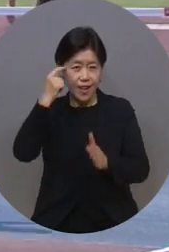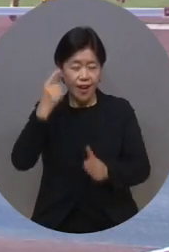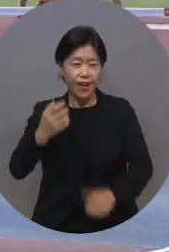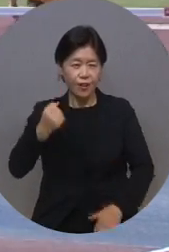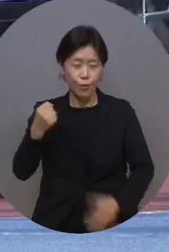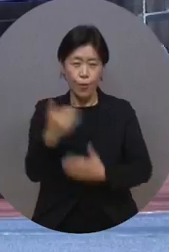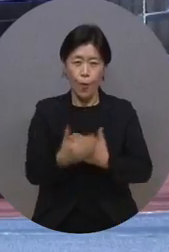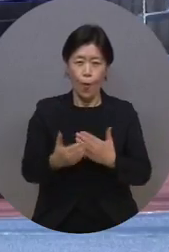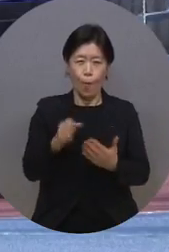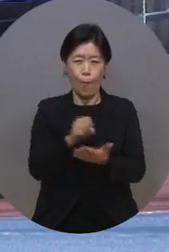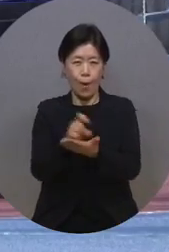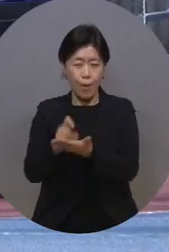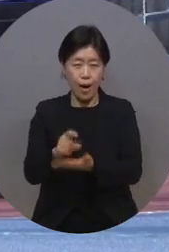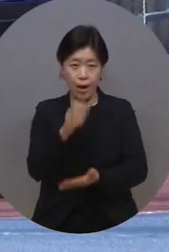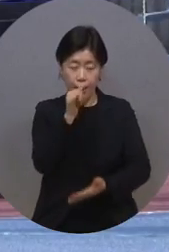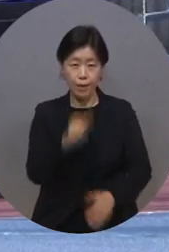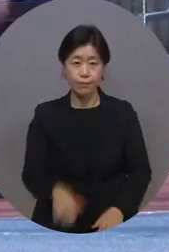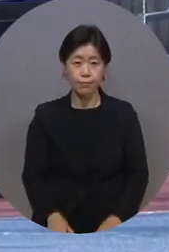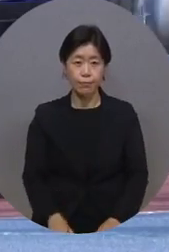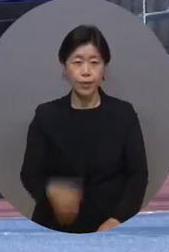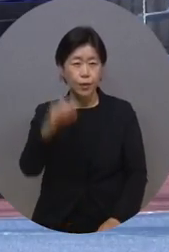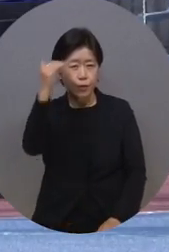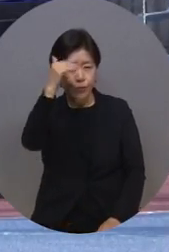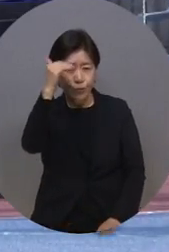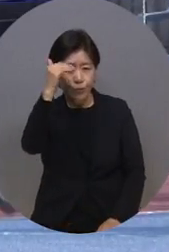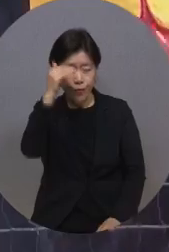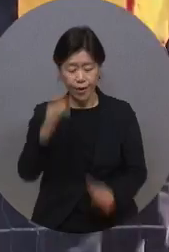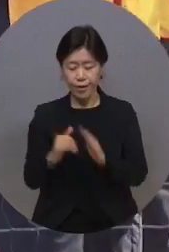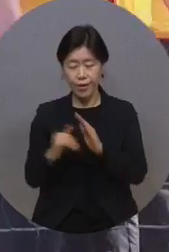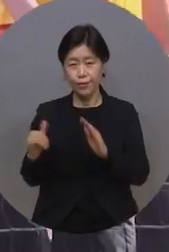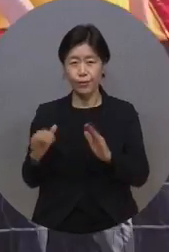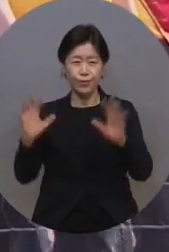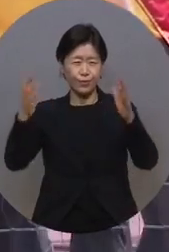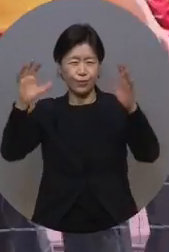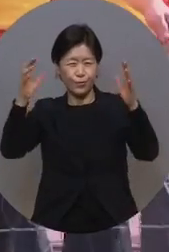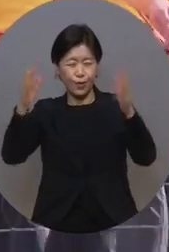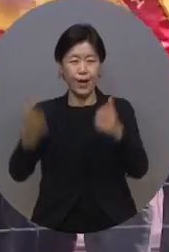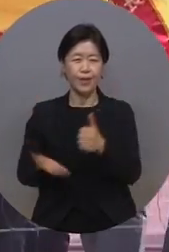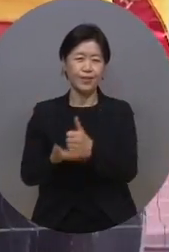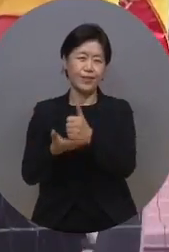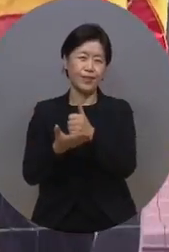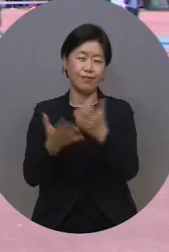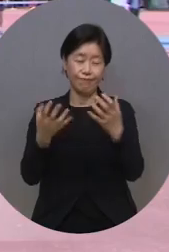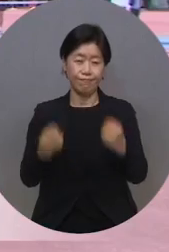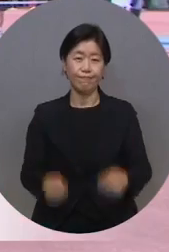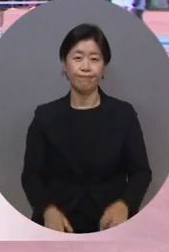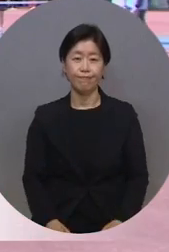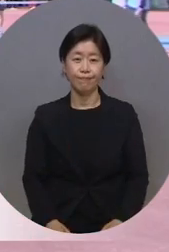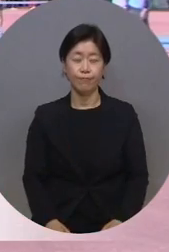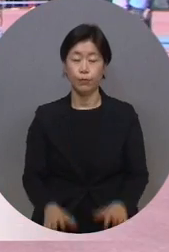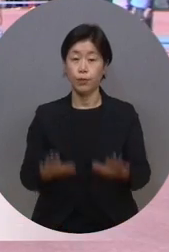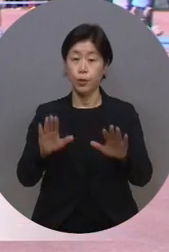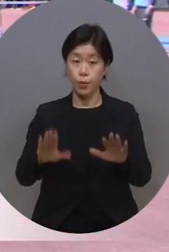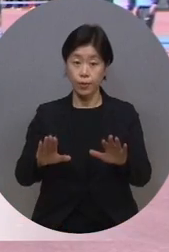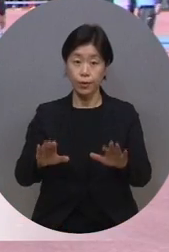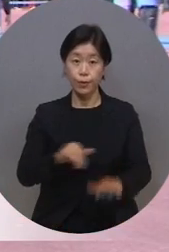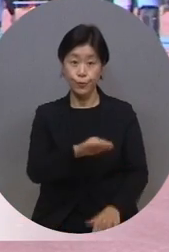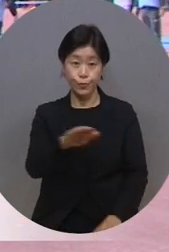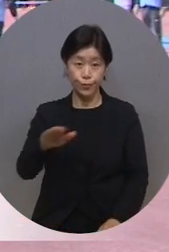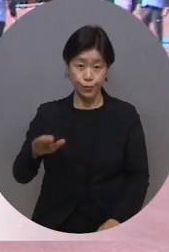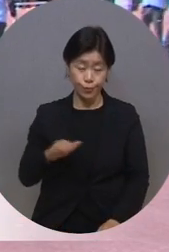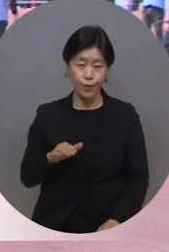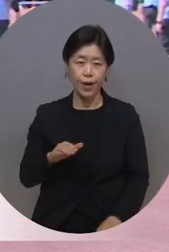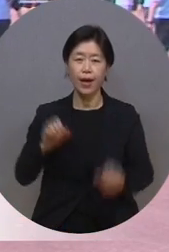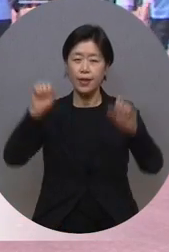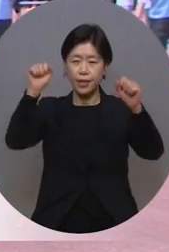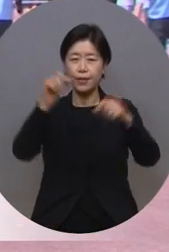찹니다. 경기를 지켜보는 라이온스 가족들의 응원과 동시에 박수가 가득해집니다. 오늘 라이온스 체육대회를 가지고